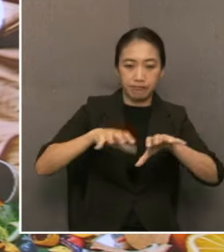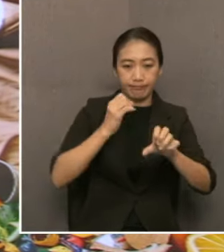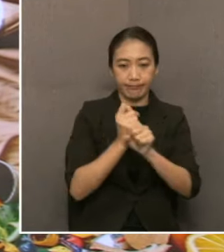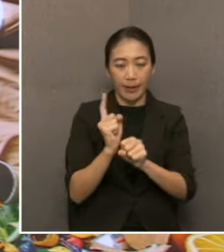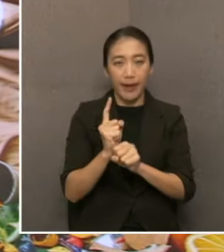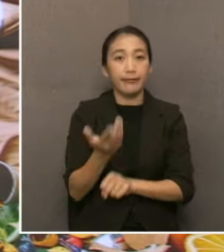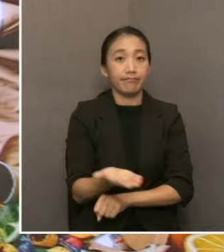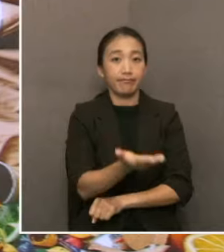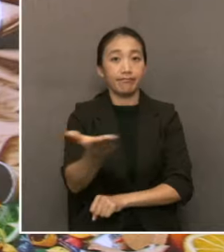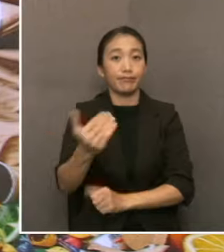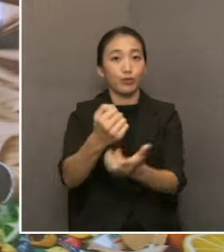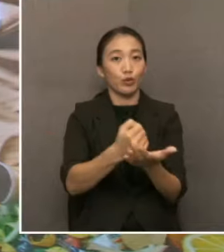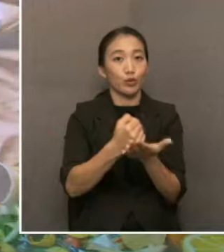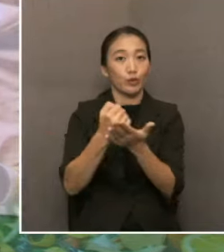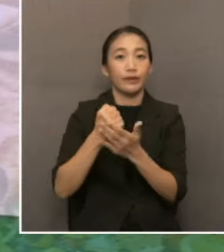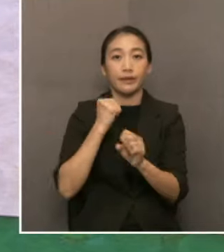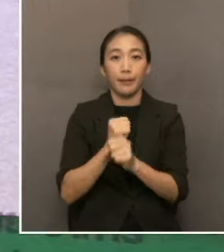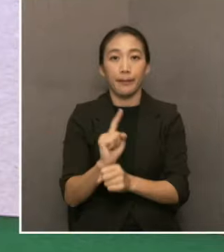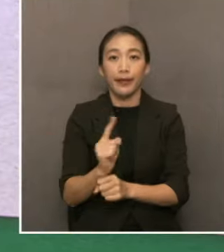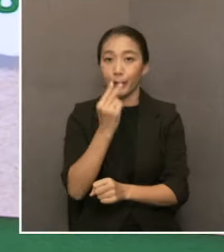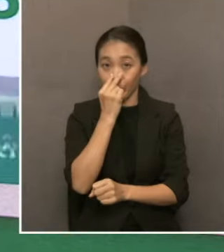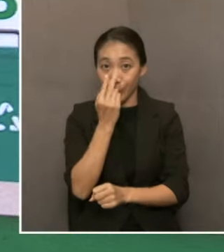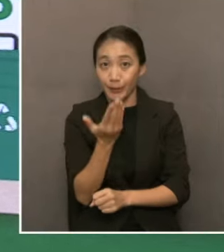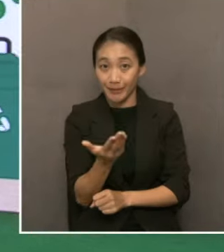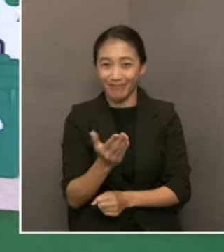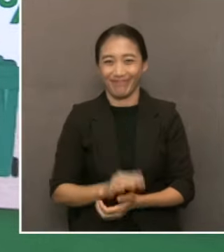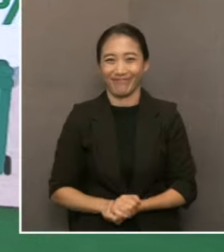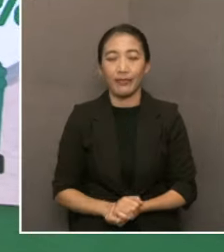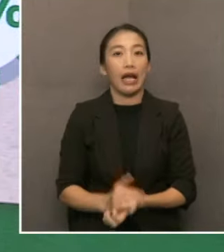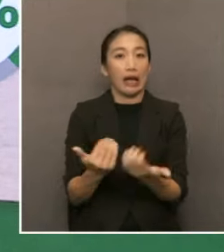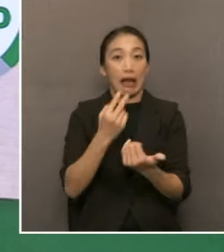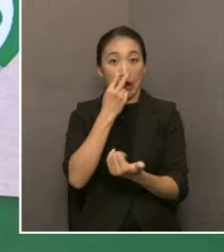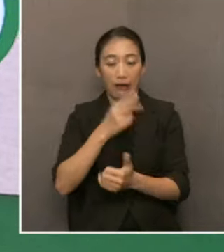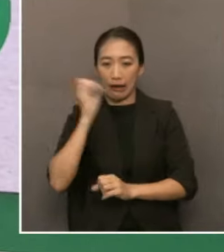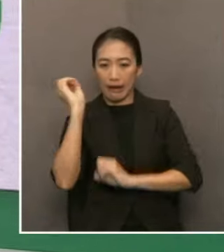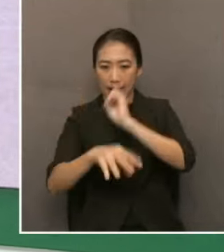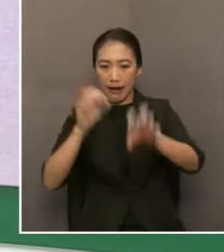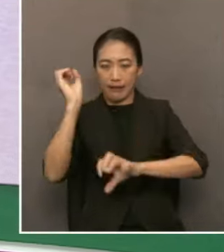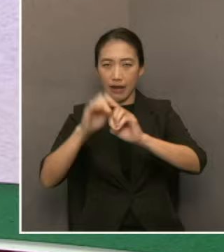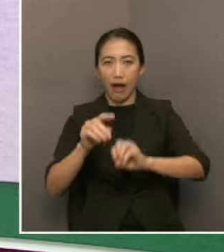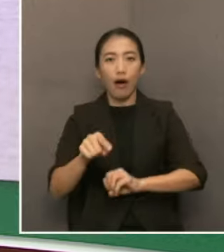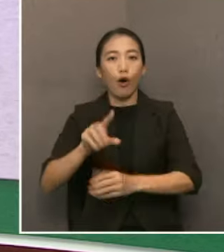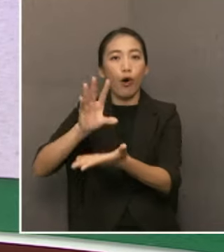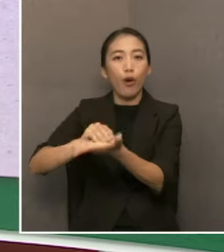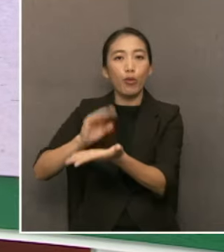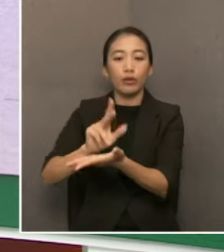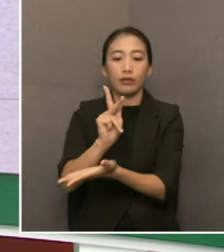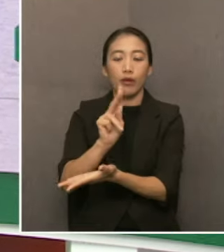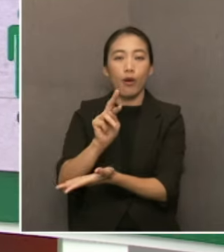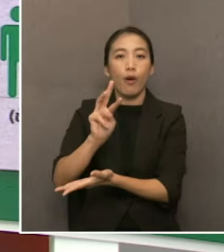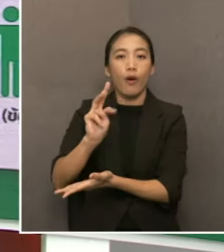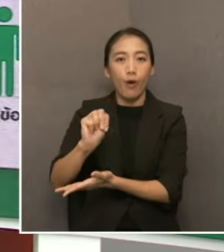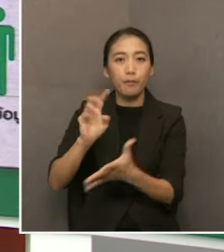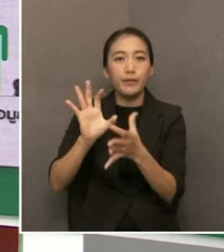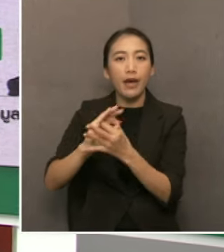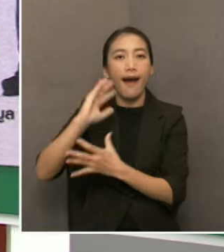างค่ะมาดูข้อมูลชุดแรกกันก่อนเลยนะคะมาดูปริมาณขยะกันก่อนคุณผู้ชมนี่เป็นข้อมูลจากกรมควบคุมมลพิษนะคะขยะ